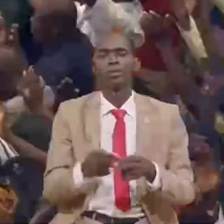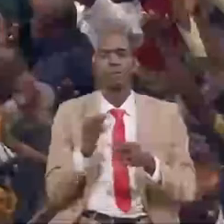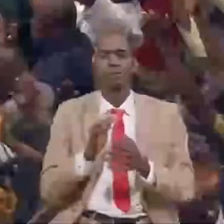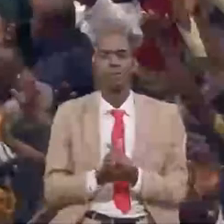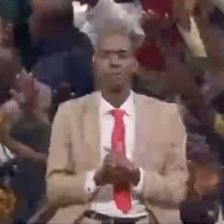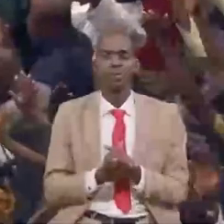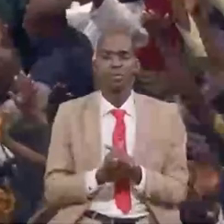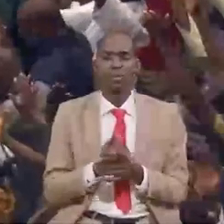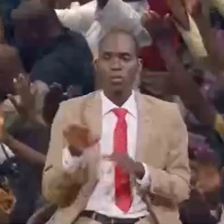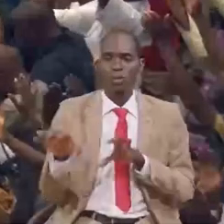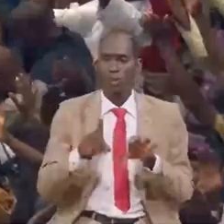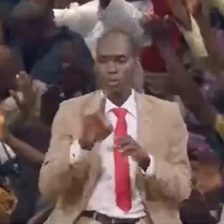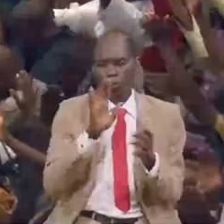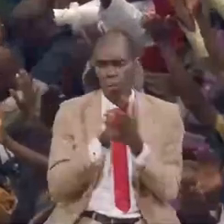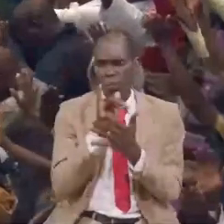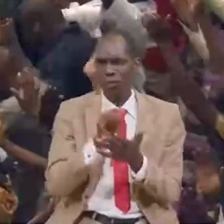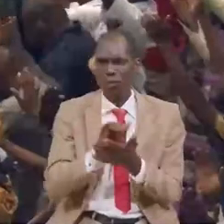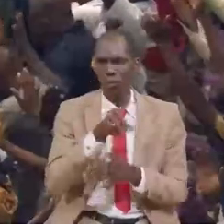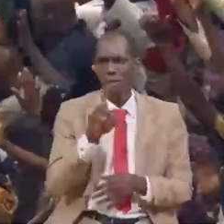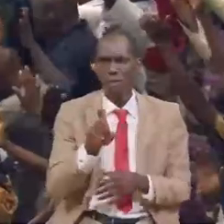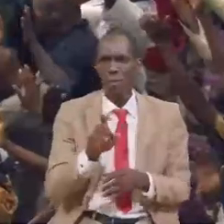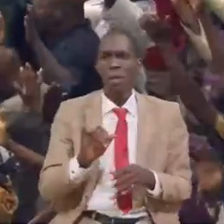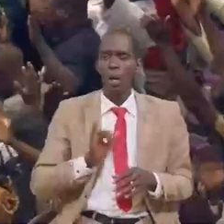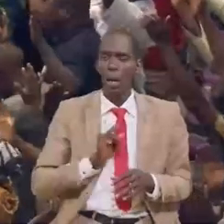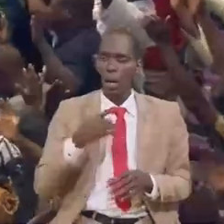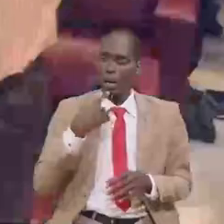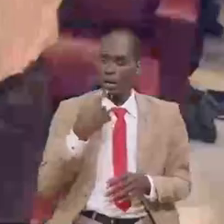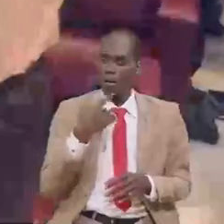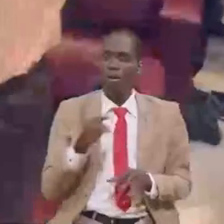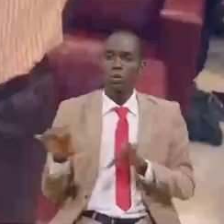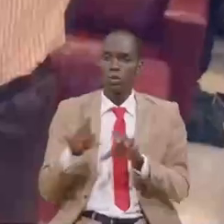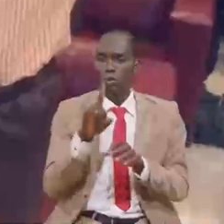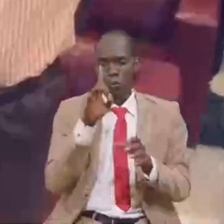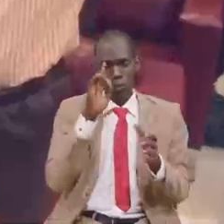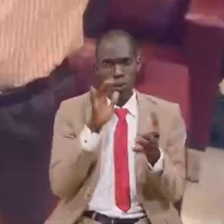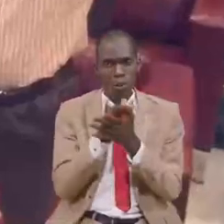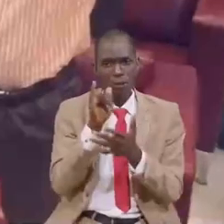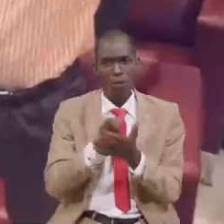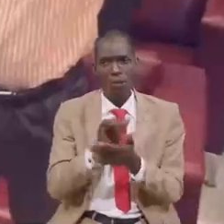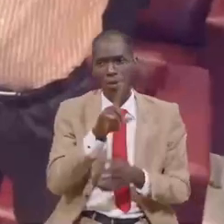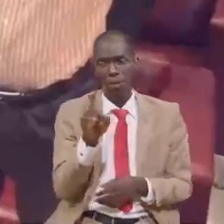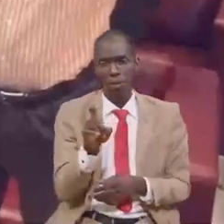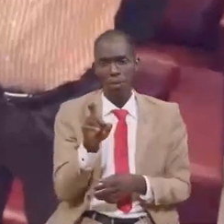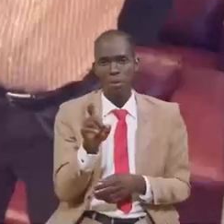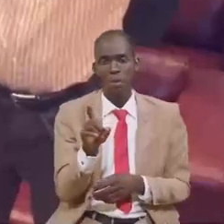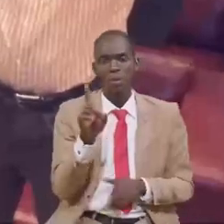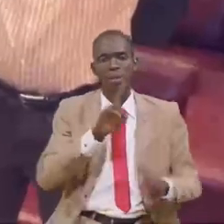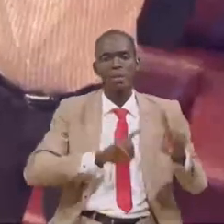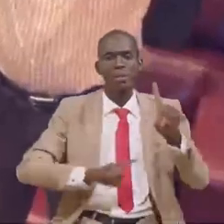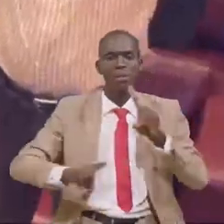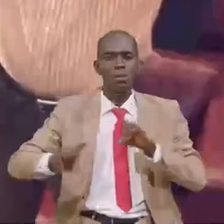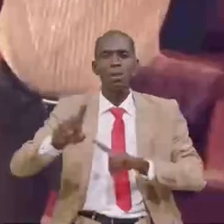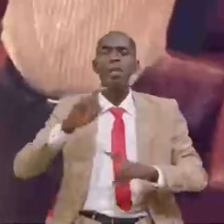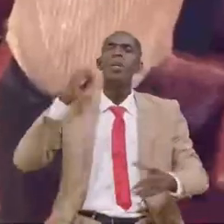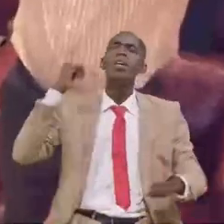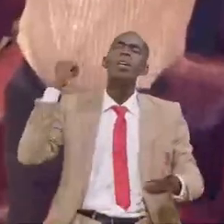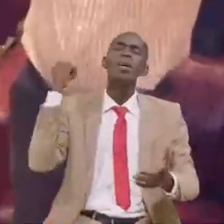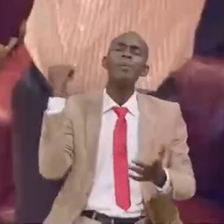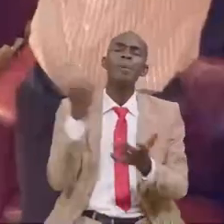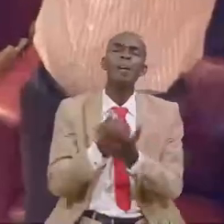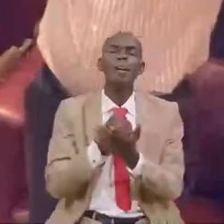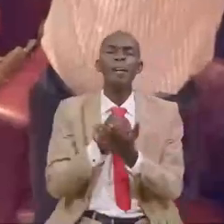Est-ce que vous y croyez? Je dis, est-ce que vous y croyez? Il faut dire Amen au Seigneur.